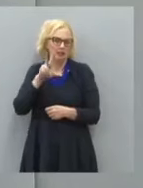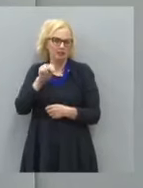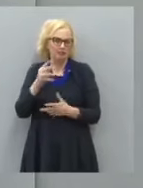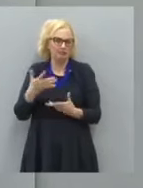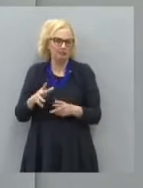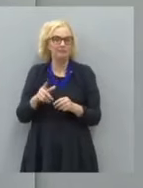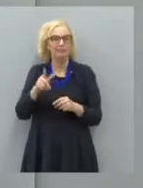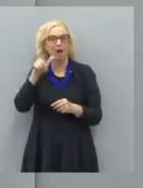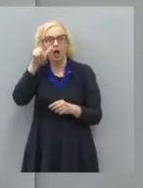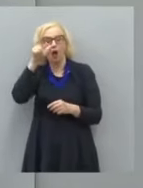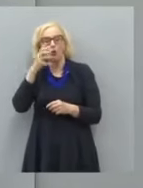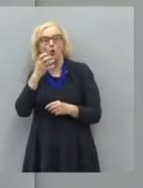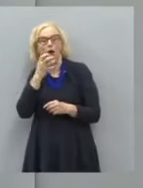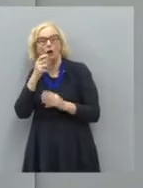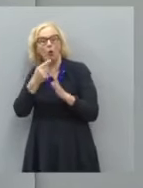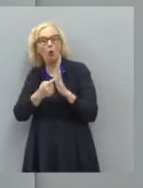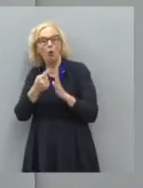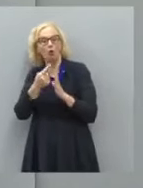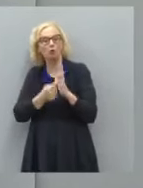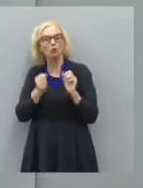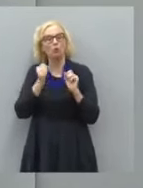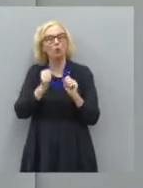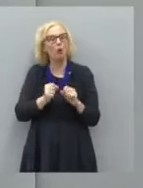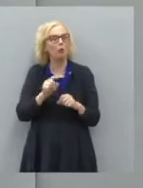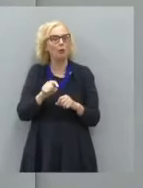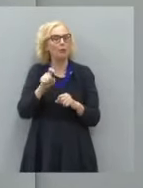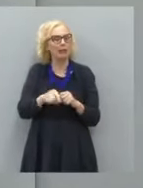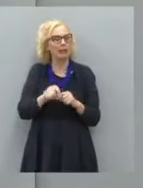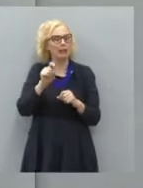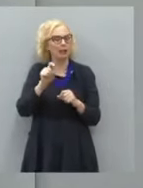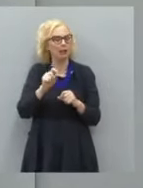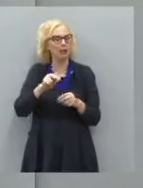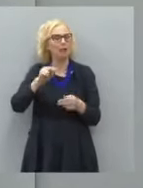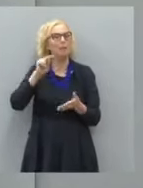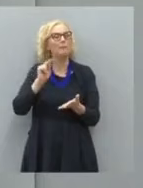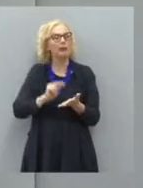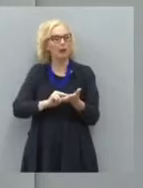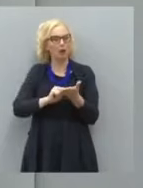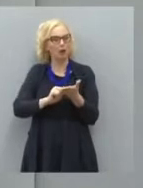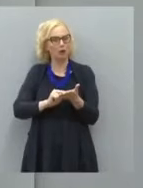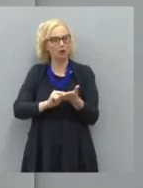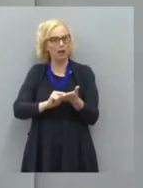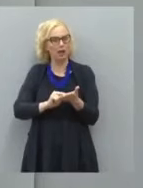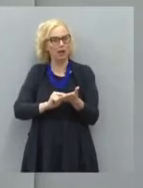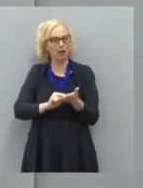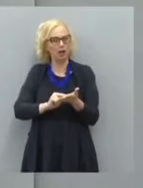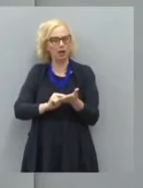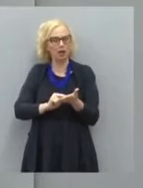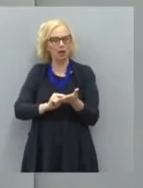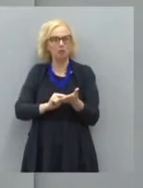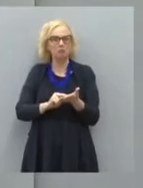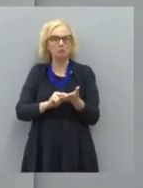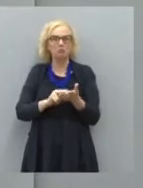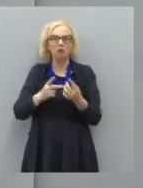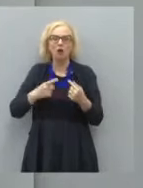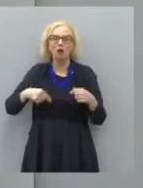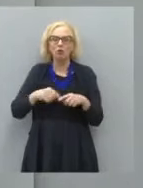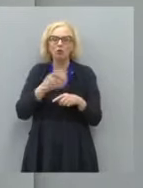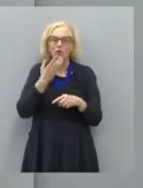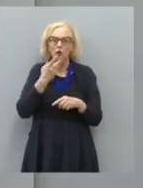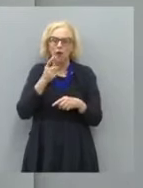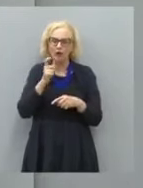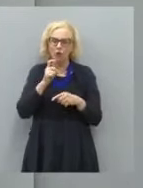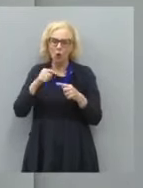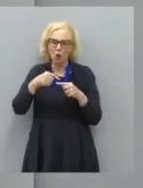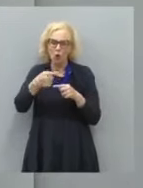agosto basta un click per per prenotarsi cercheremo nei prossimi giorni poi